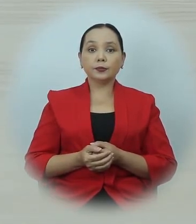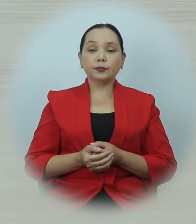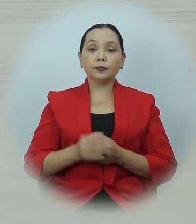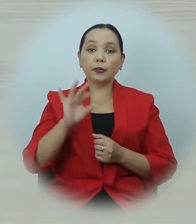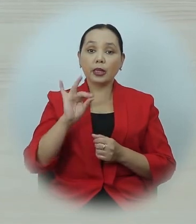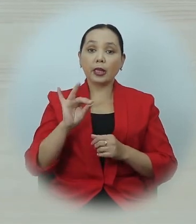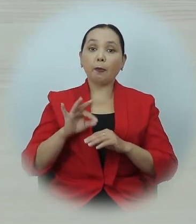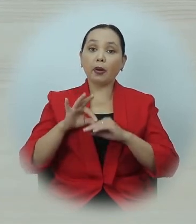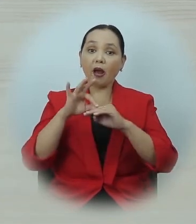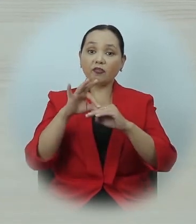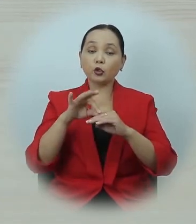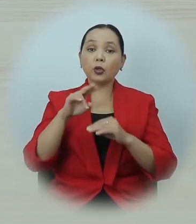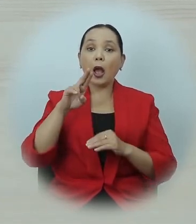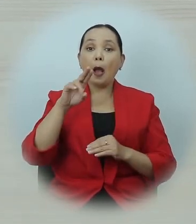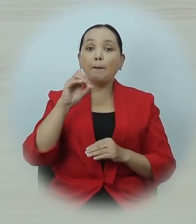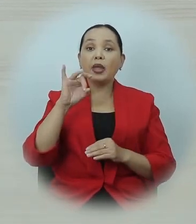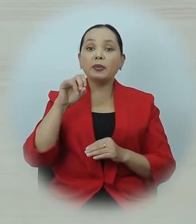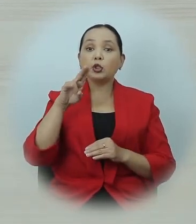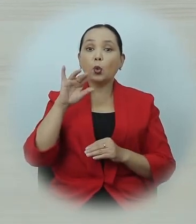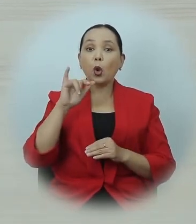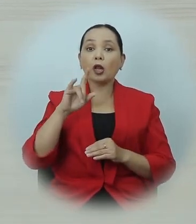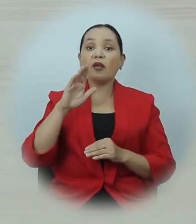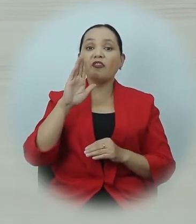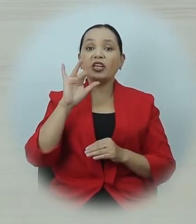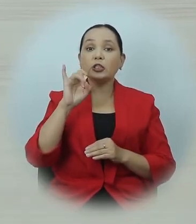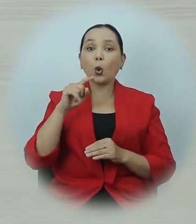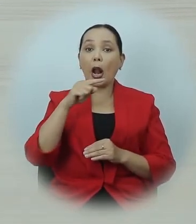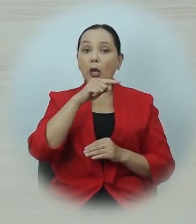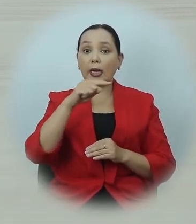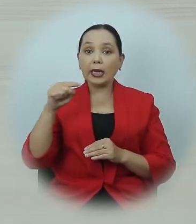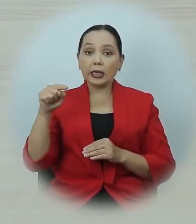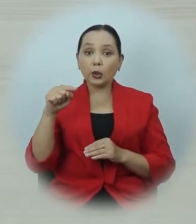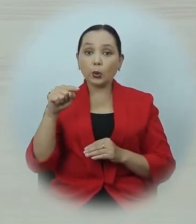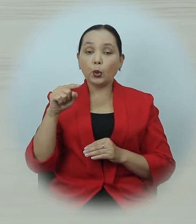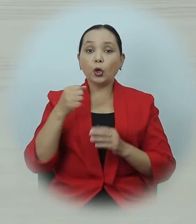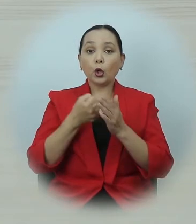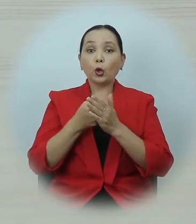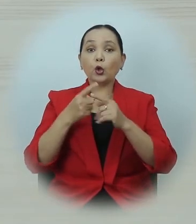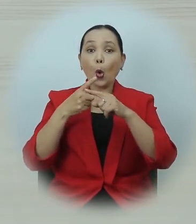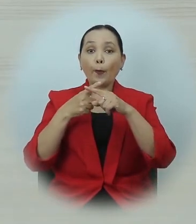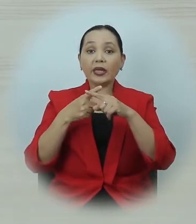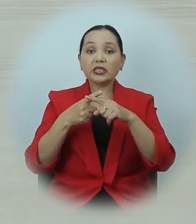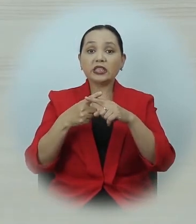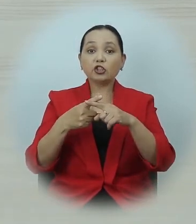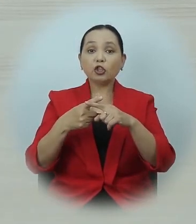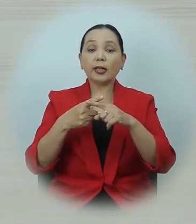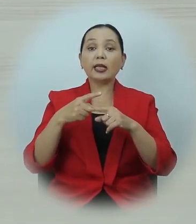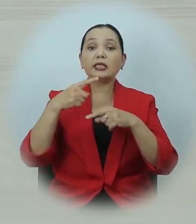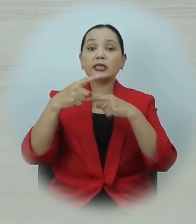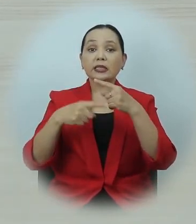И проводим перпендикулярную вертикальную линию до пересечения с верхней